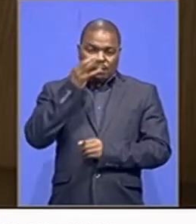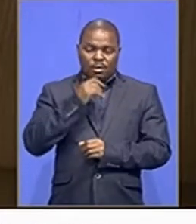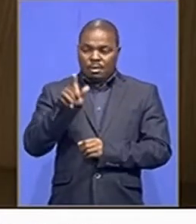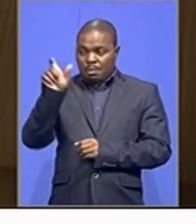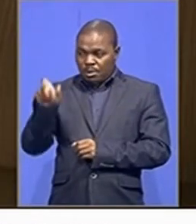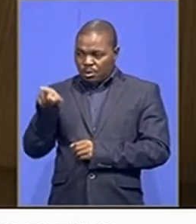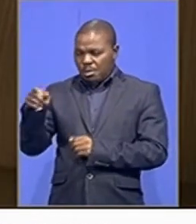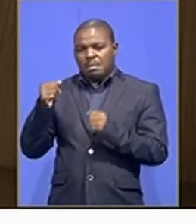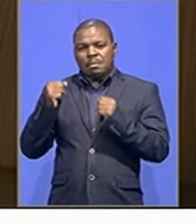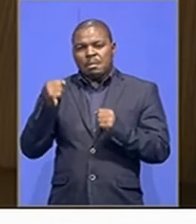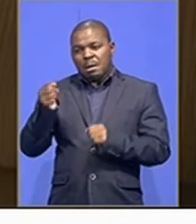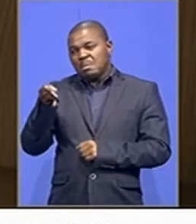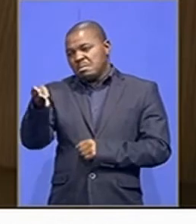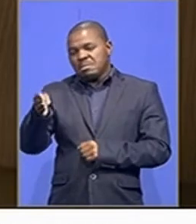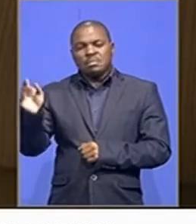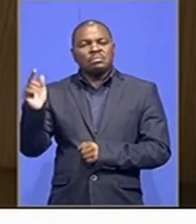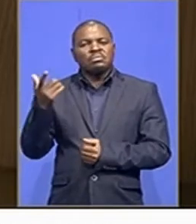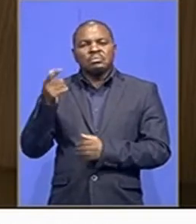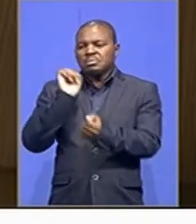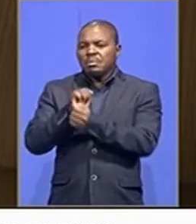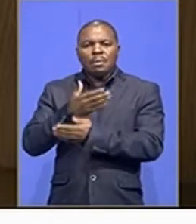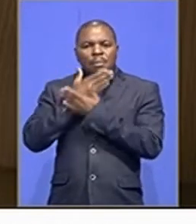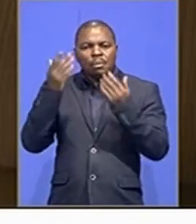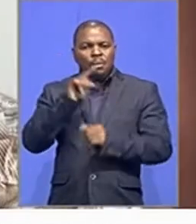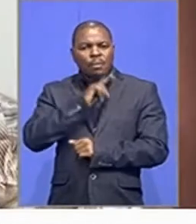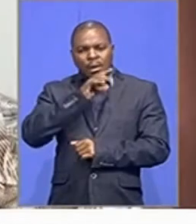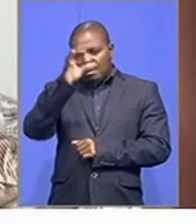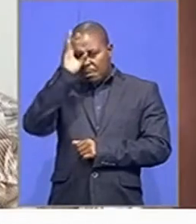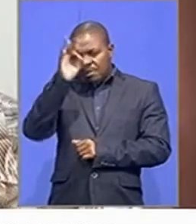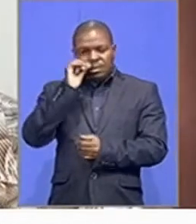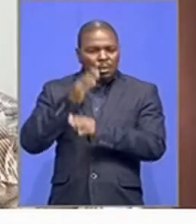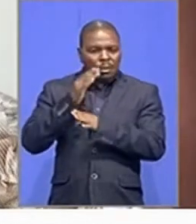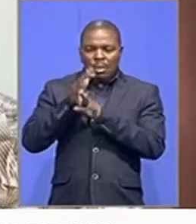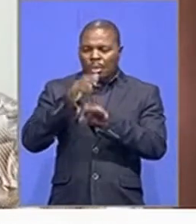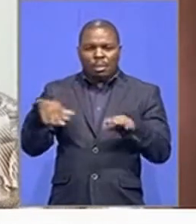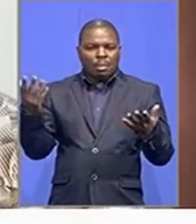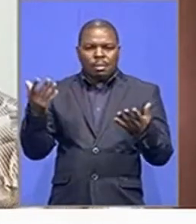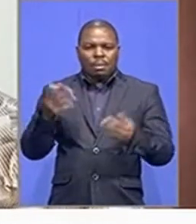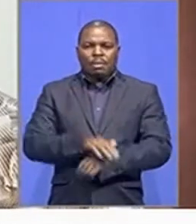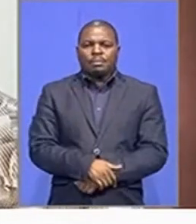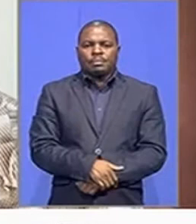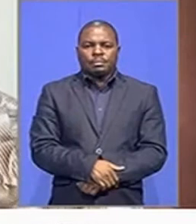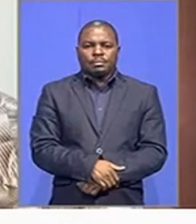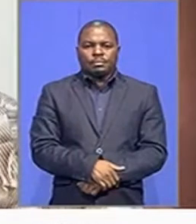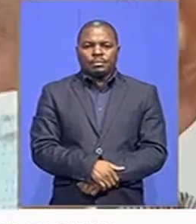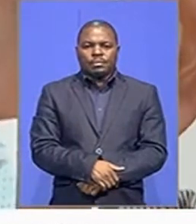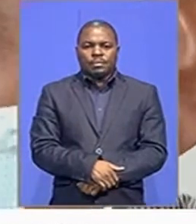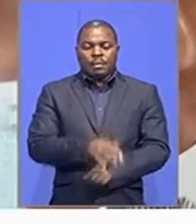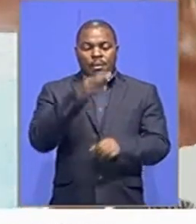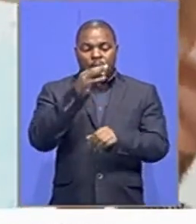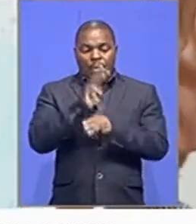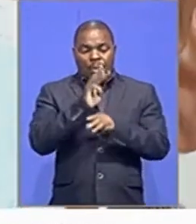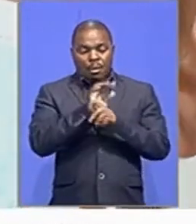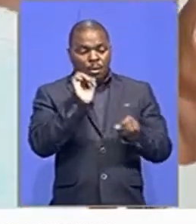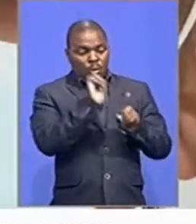o santse a lelera le mebila ka ntlha fa mapodisi a sa dire go bonala go rarabolola bothata. Mmaagwe Thuto a re